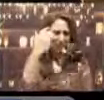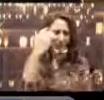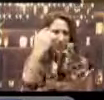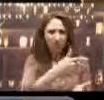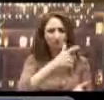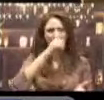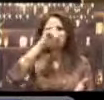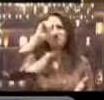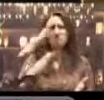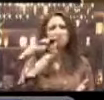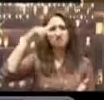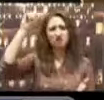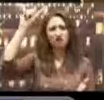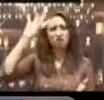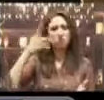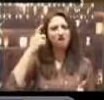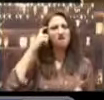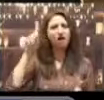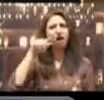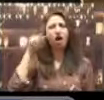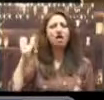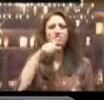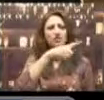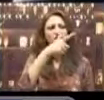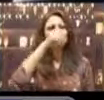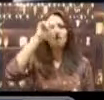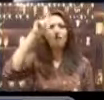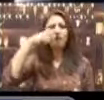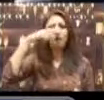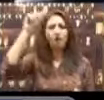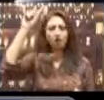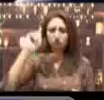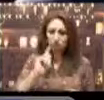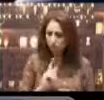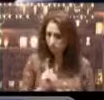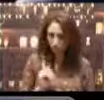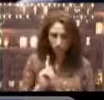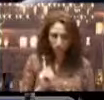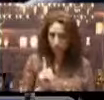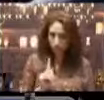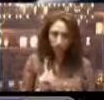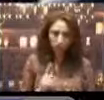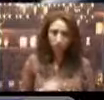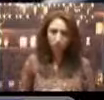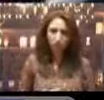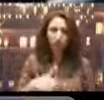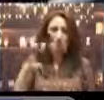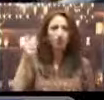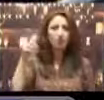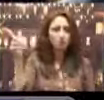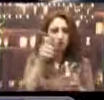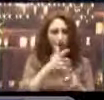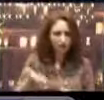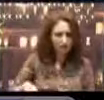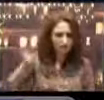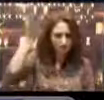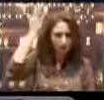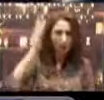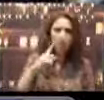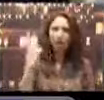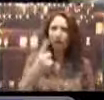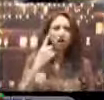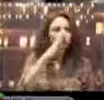غرور ولا تفهموا الموقف ده؟ ما انا هقول لك، بس خليني بس اكمل لك ان احمد جلال رغم كل ده احمد جلال تفهم الكلام ده، ما حسش ان هو